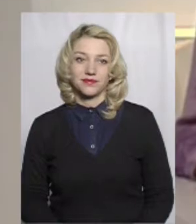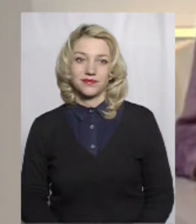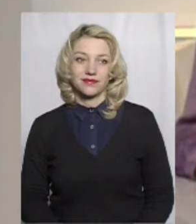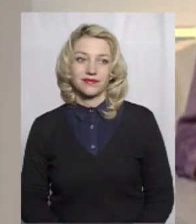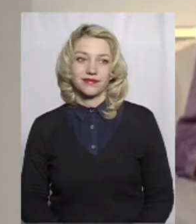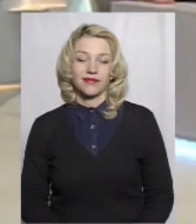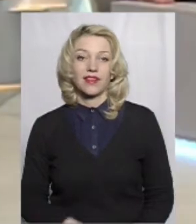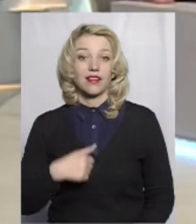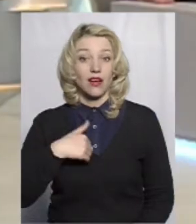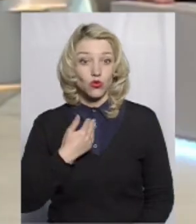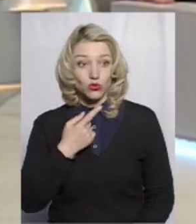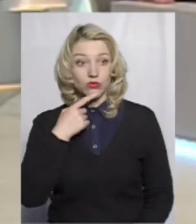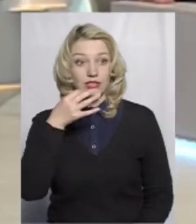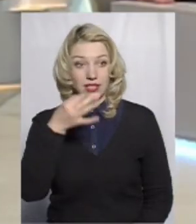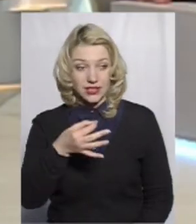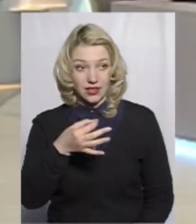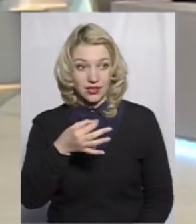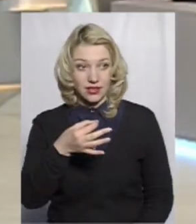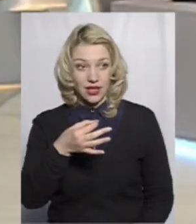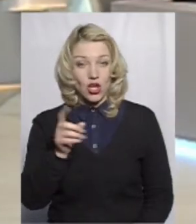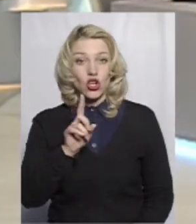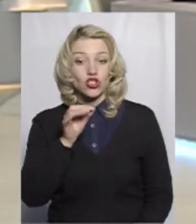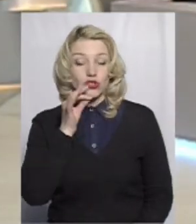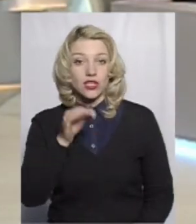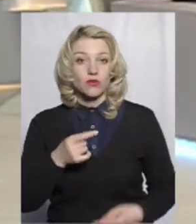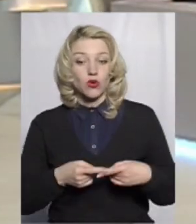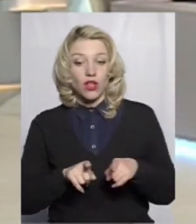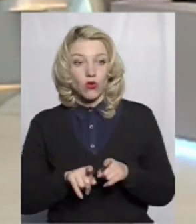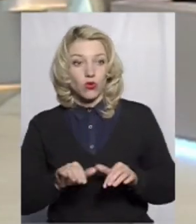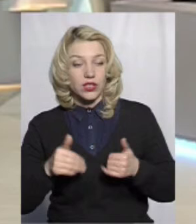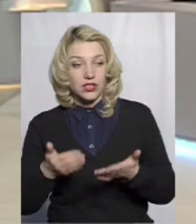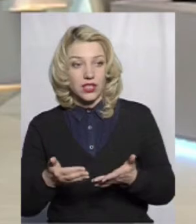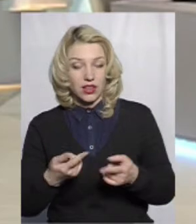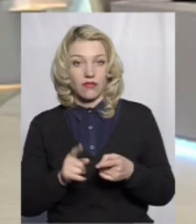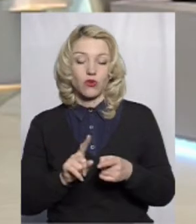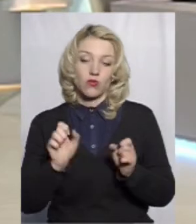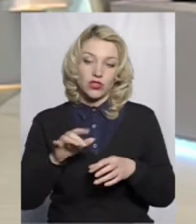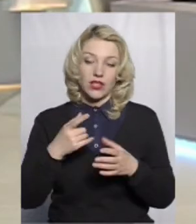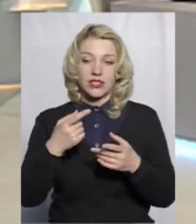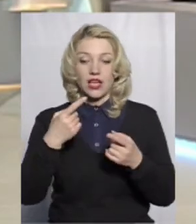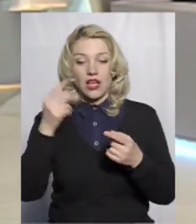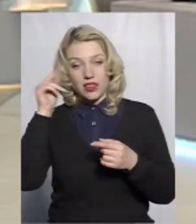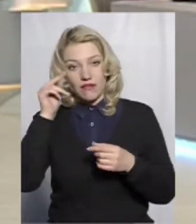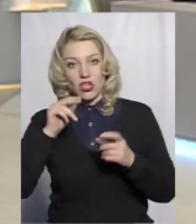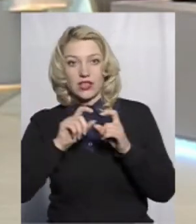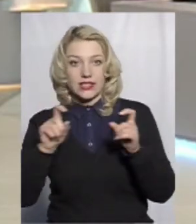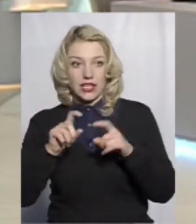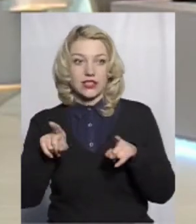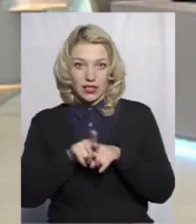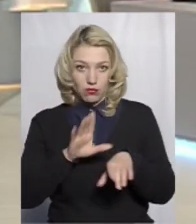Я хочу сказати, що... Що скажете про таку от ініціативу? Чи ще в якихось навчальних закладах було зафіксовано